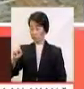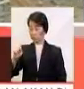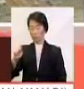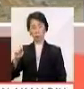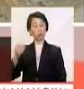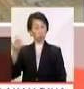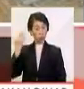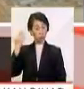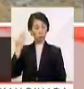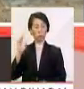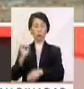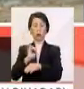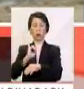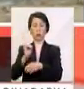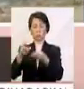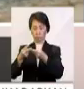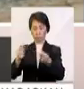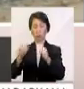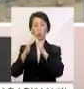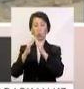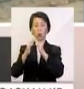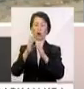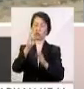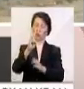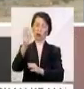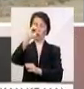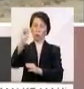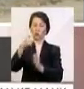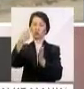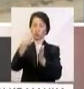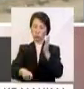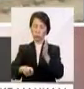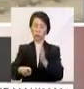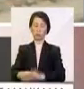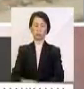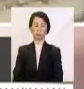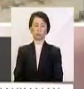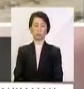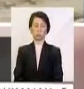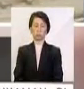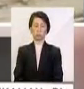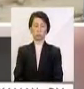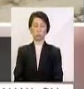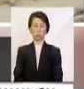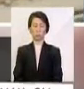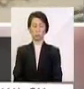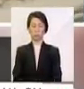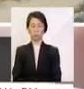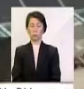sebelum ini, industri hartanah dikenakan 6% cukai berkenaan.